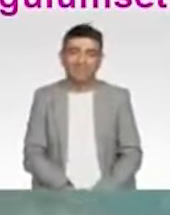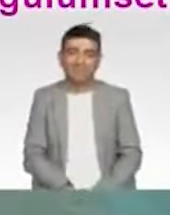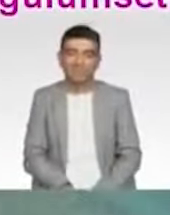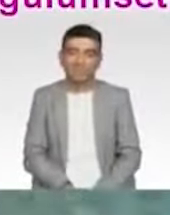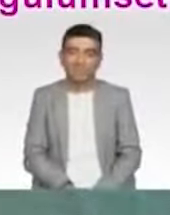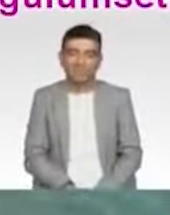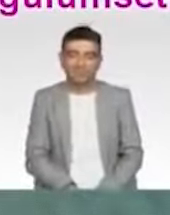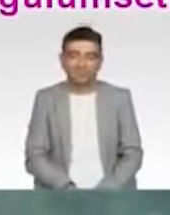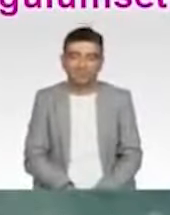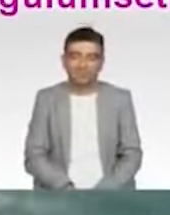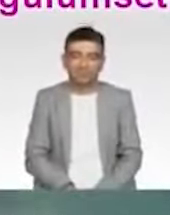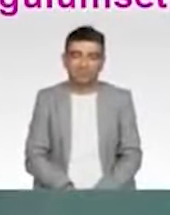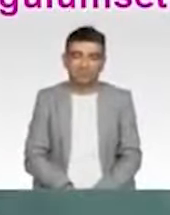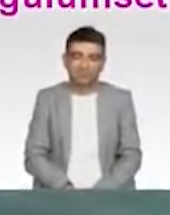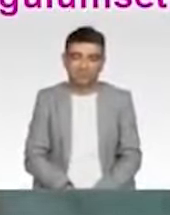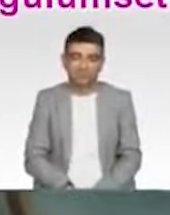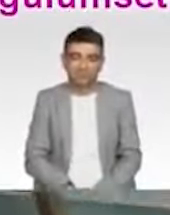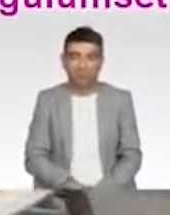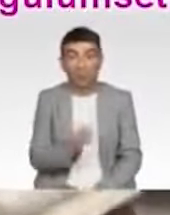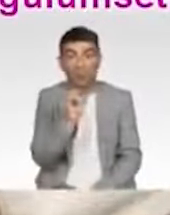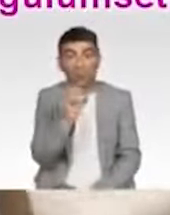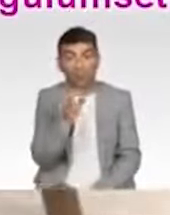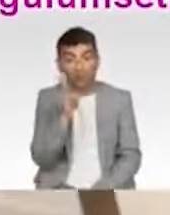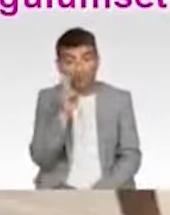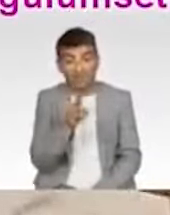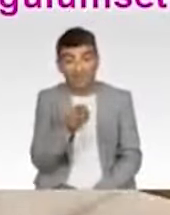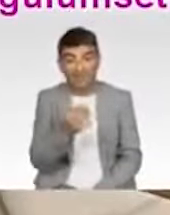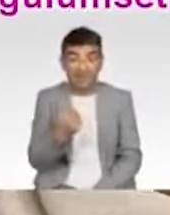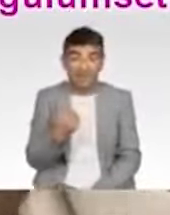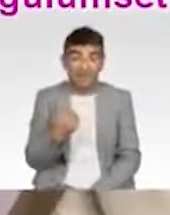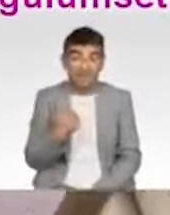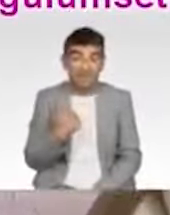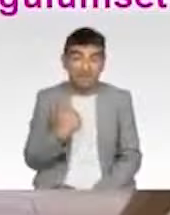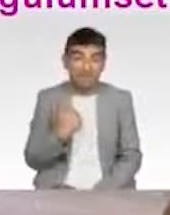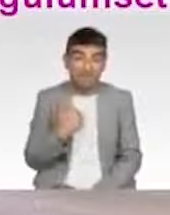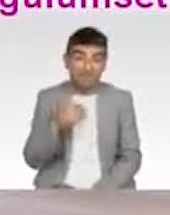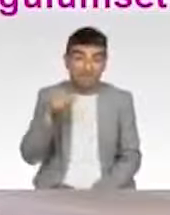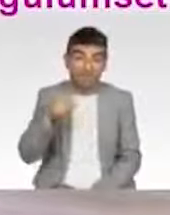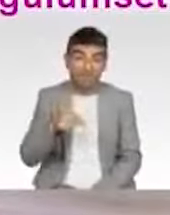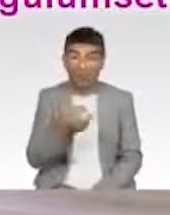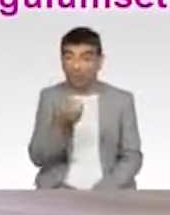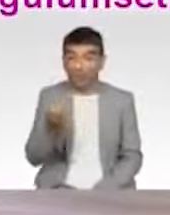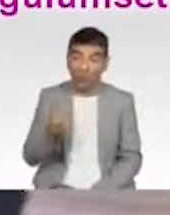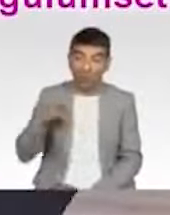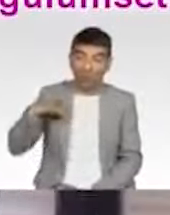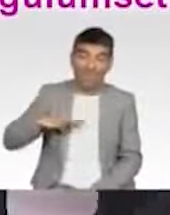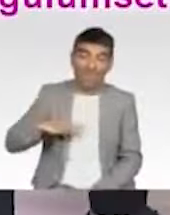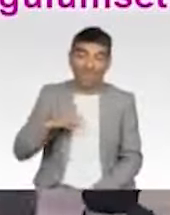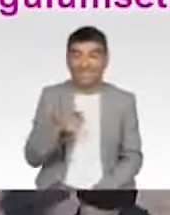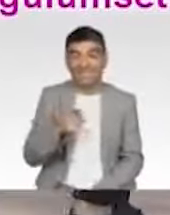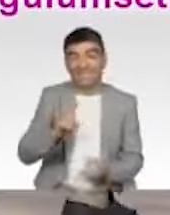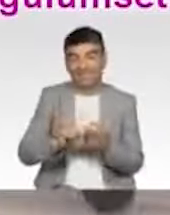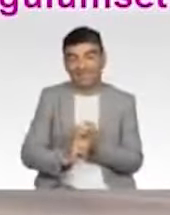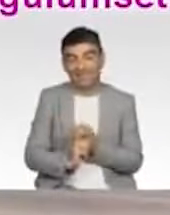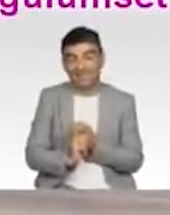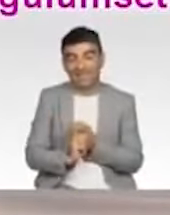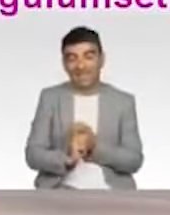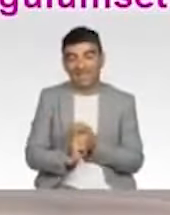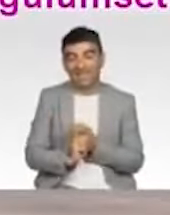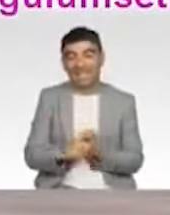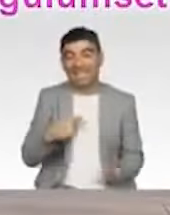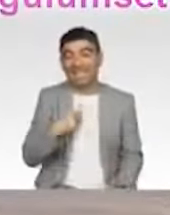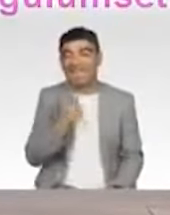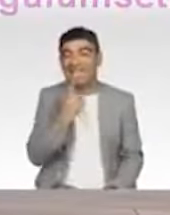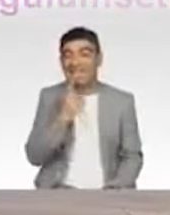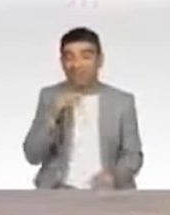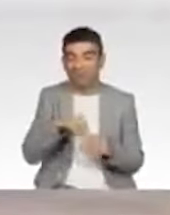Valla. Şunun kenarını da sileyim. Hocam, buyurun hocam. Ben bugün yiyeceğim. Bence çok faydalı ve tattığım için